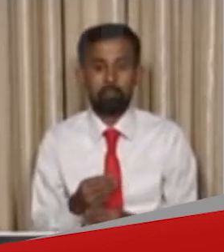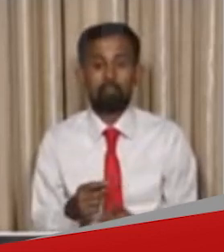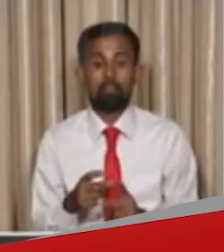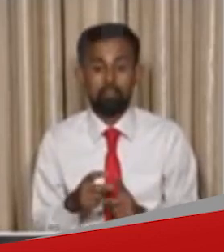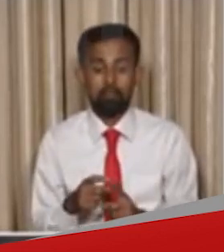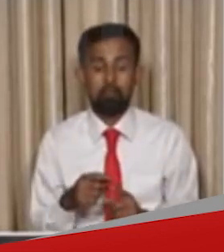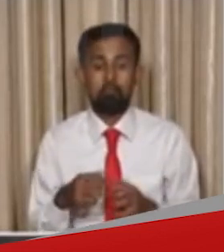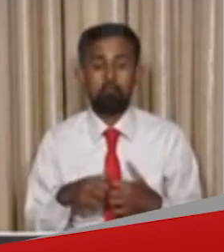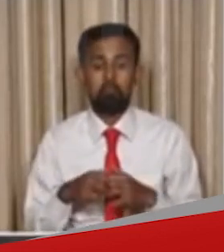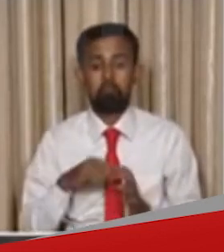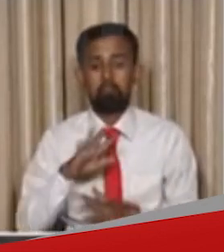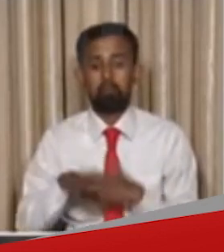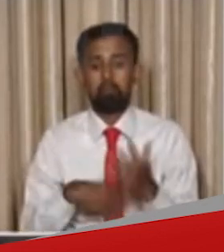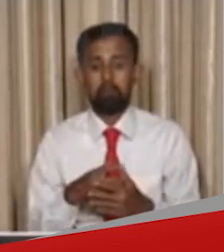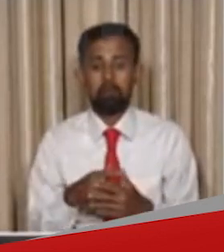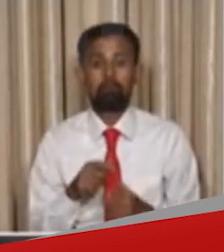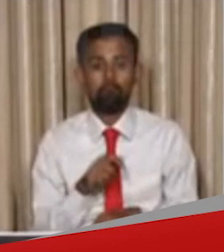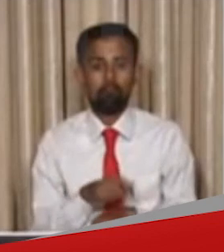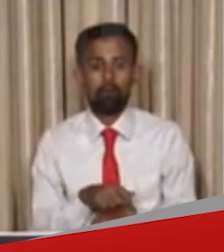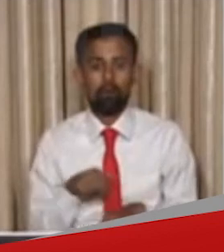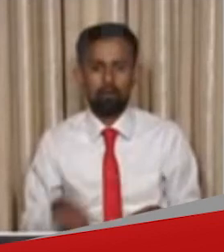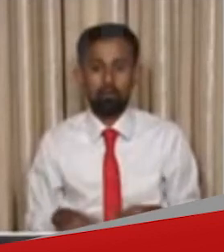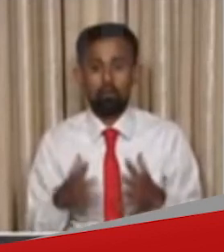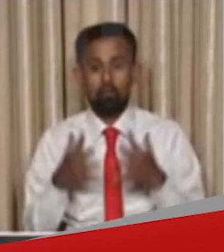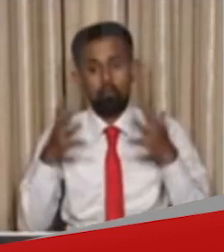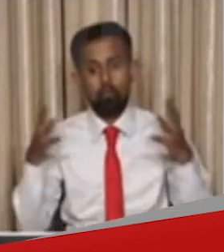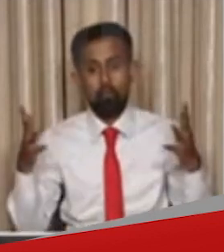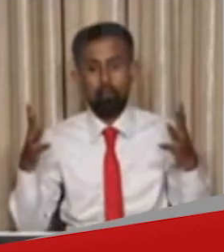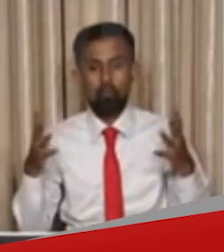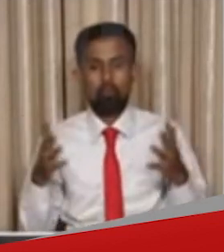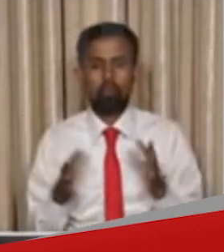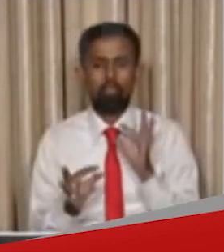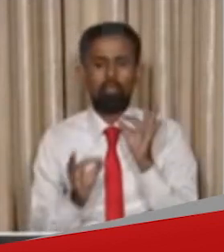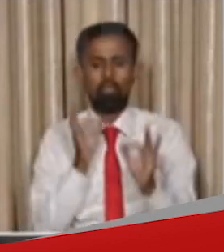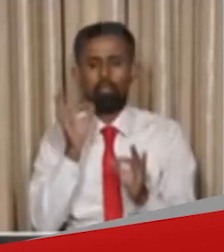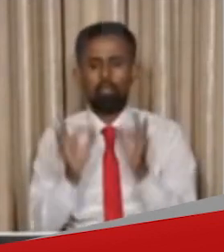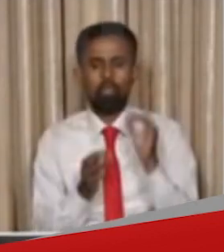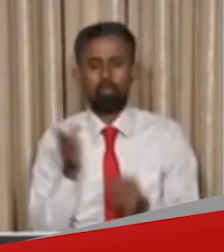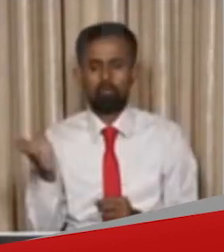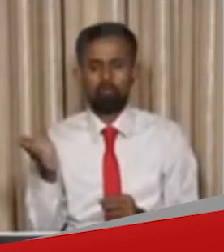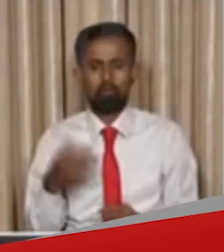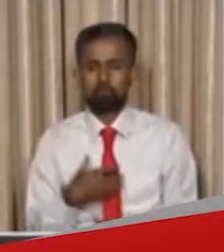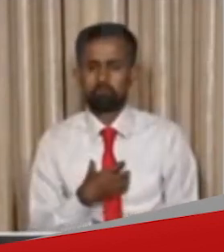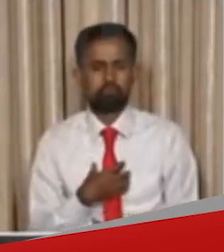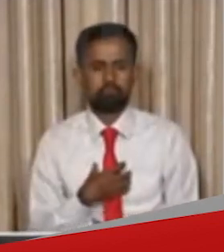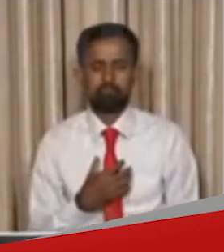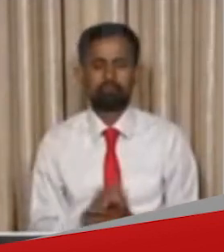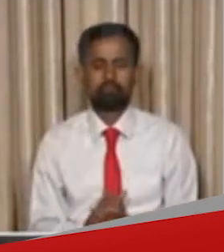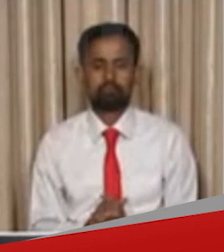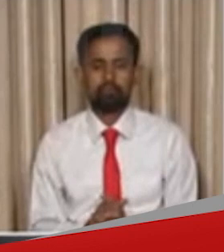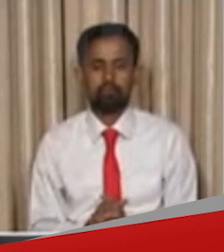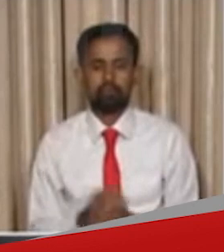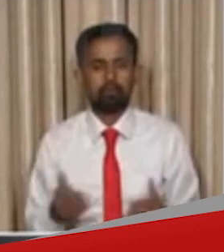බරපතල අර්බුදයකට ලක් වෙලා තියෙද්දී අද මේ ලොකු වහසි බස් දොඩෝන ඒ ගැන අපි විශේෂයෙන් අපි කනගාටු වෙනවා. එතකොට